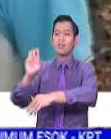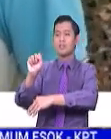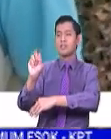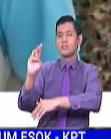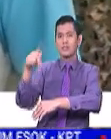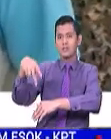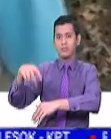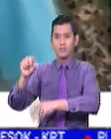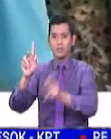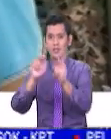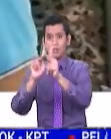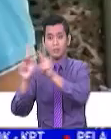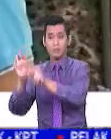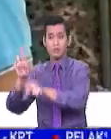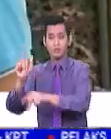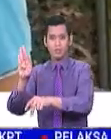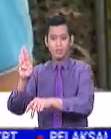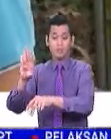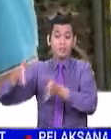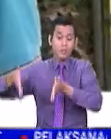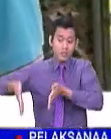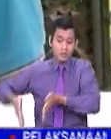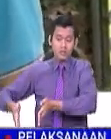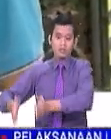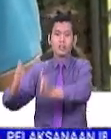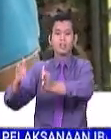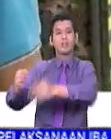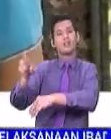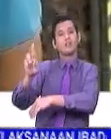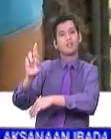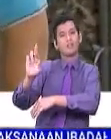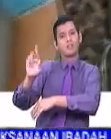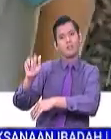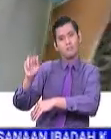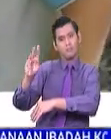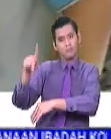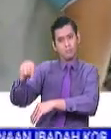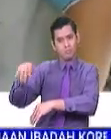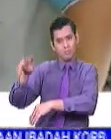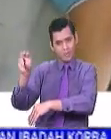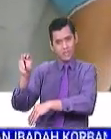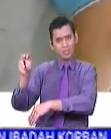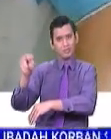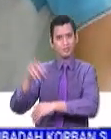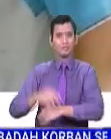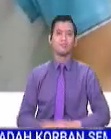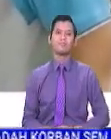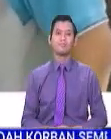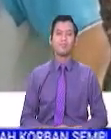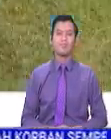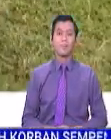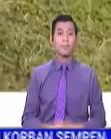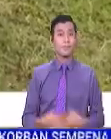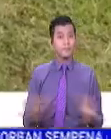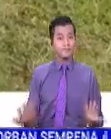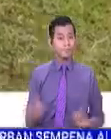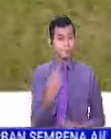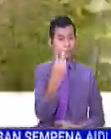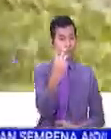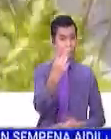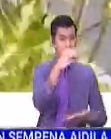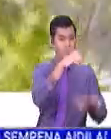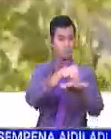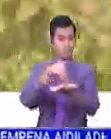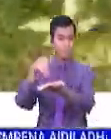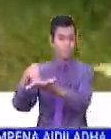Simpang Kampung Sungai Raid dan SCR Jalan label Simpang Kampung tungku Abdurrahman boneka le2at